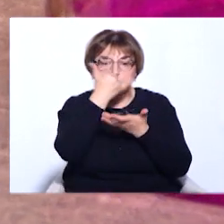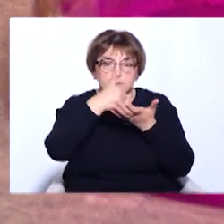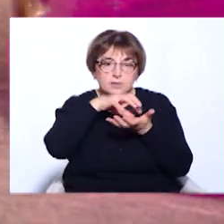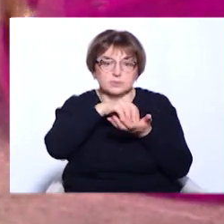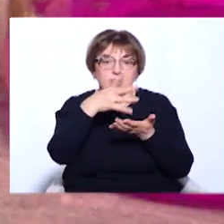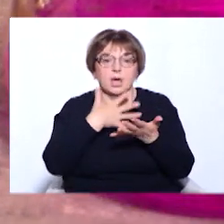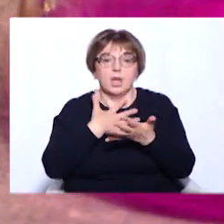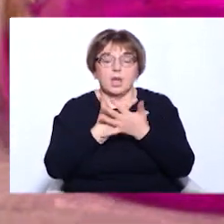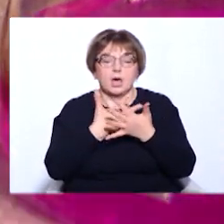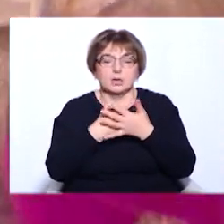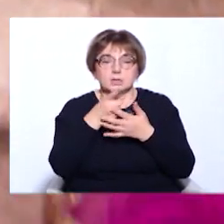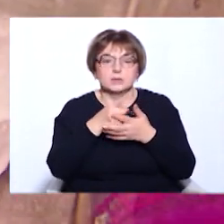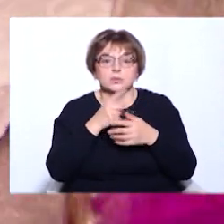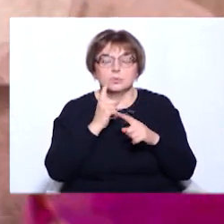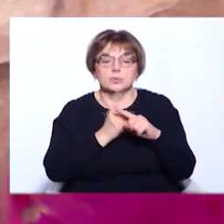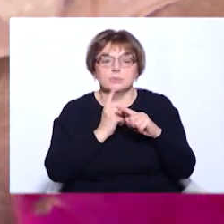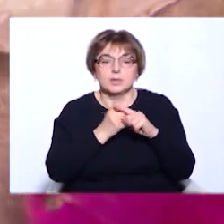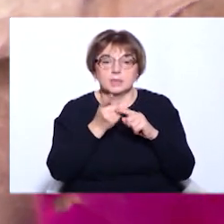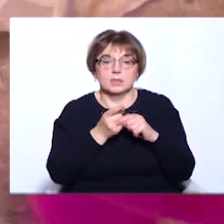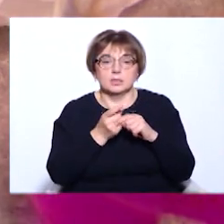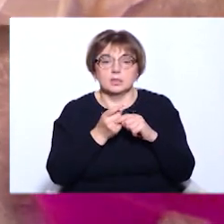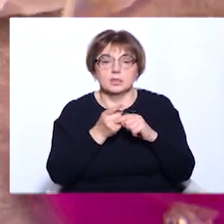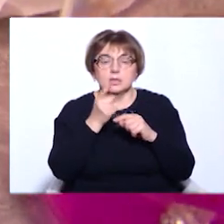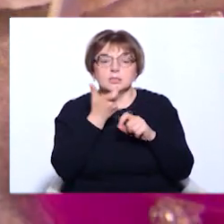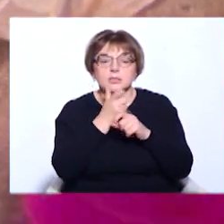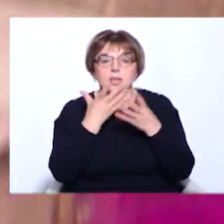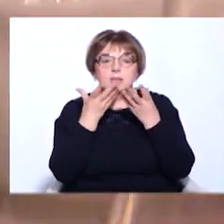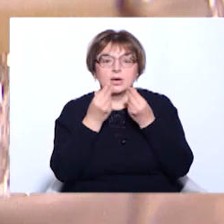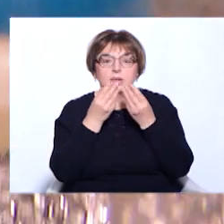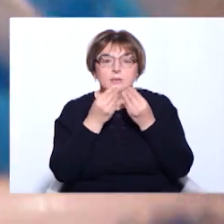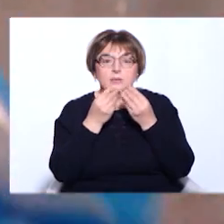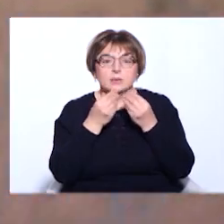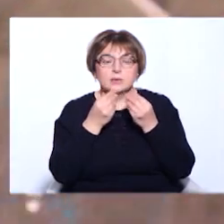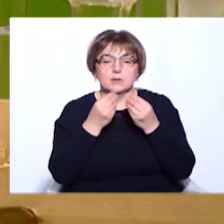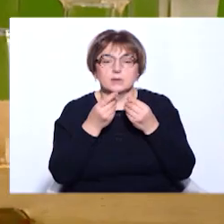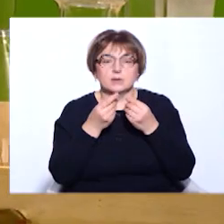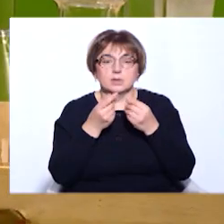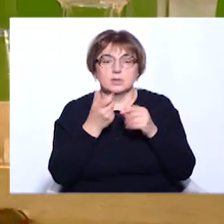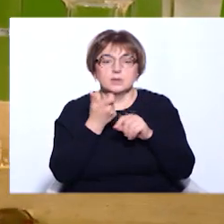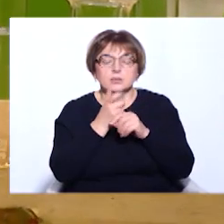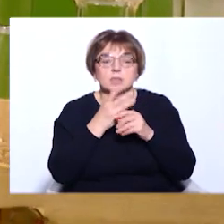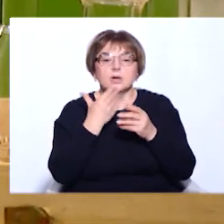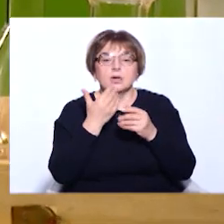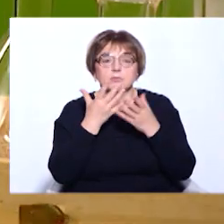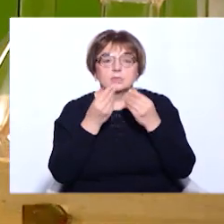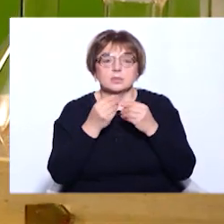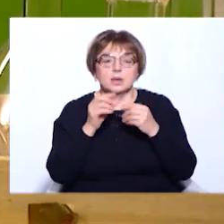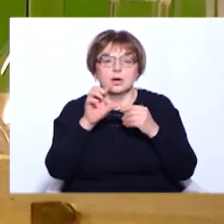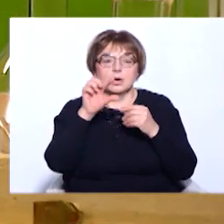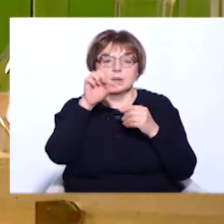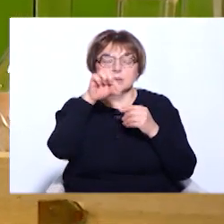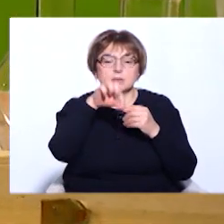მეტალი. ნატრიუმი იმდენად რბილია, რომ ესე იგი მისი ჩამოჭრა დანითაც კი ძალიან მარტივად შეიძლება